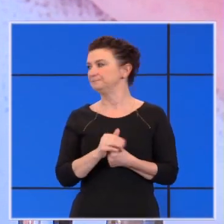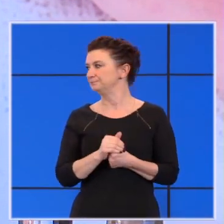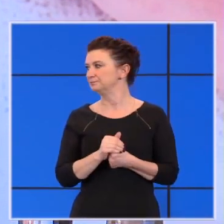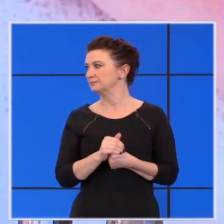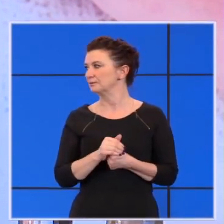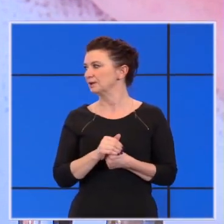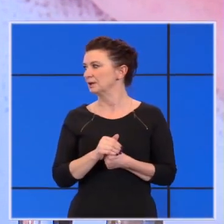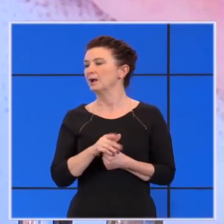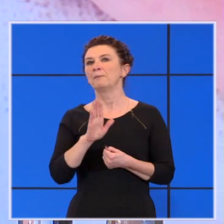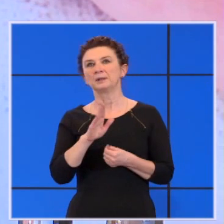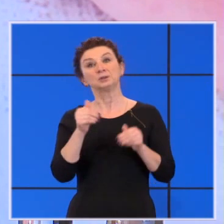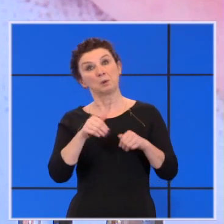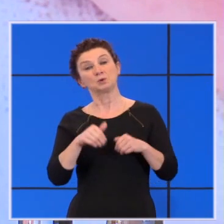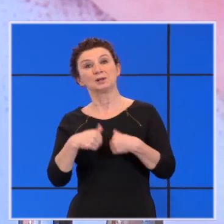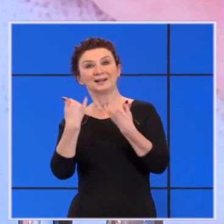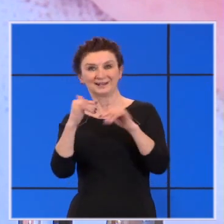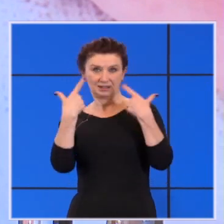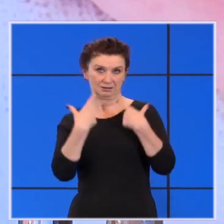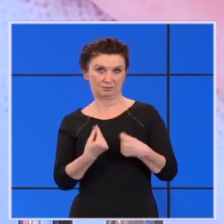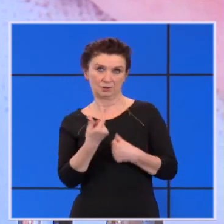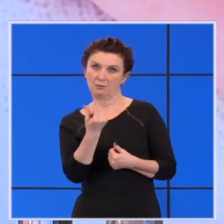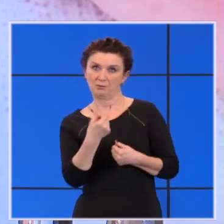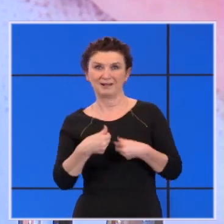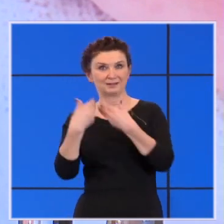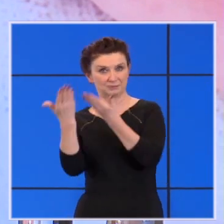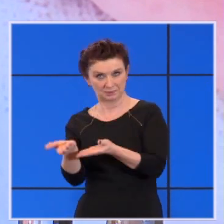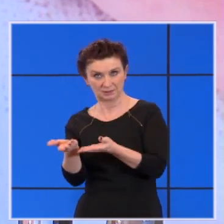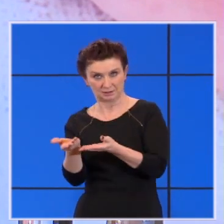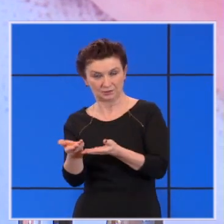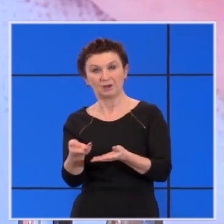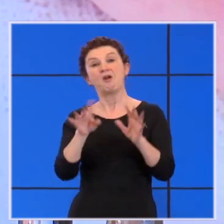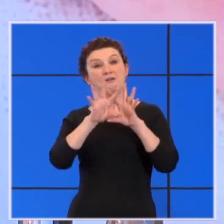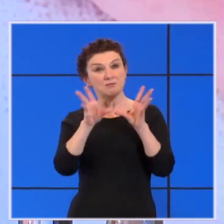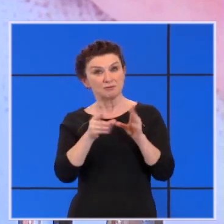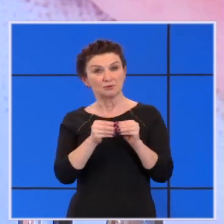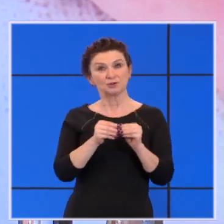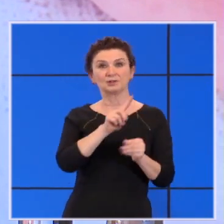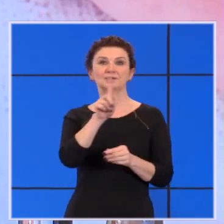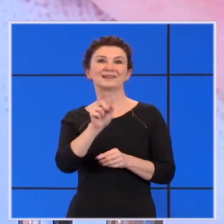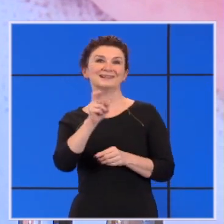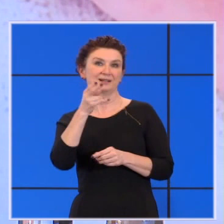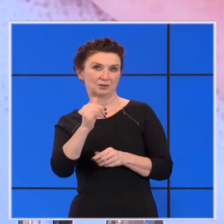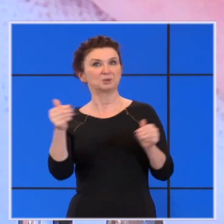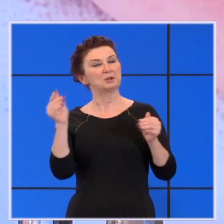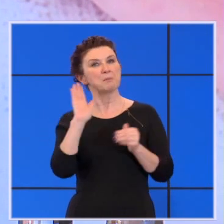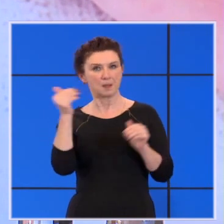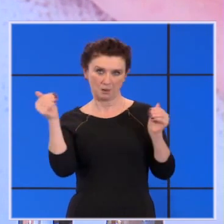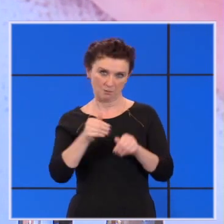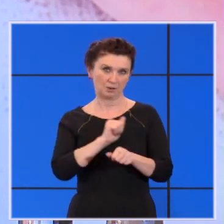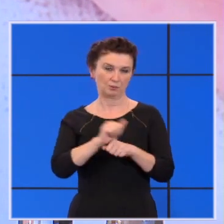miały szansę swojego rozwoju. Wszystkie te przepisy tak naprawdę opierają się na kluczowej